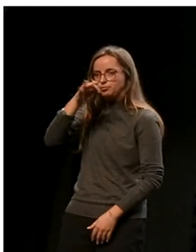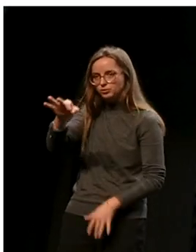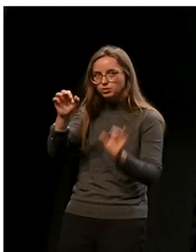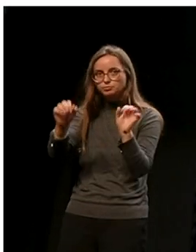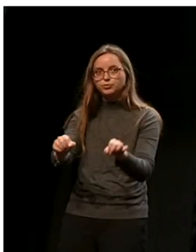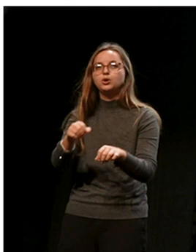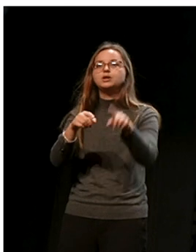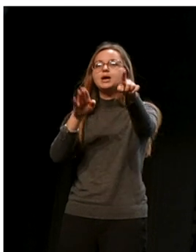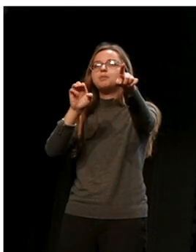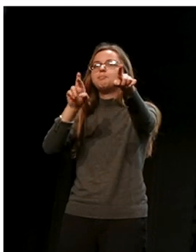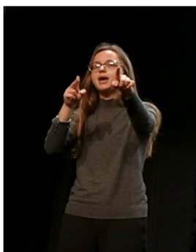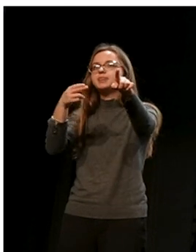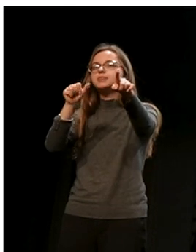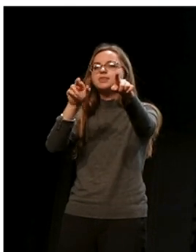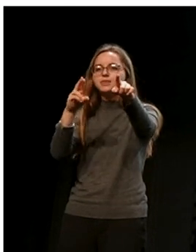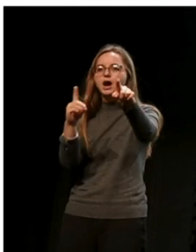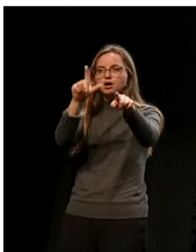un micro. L'idée aussi, c'est de partager.